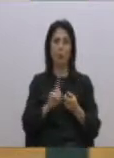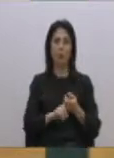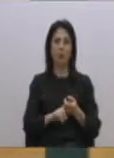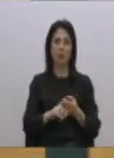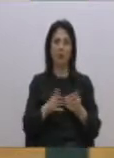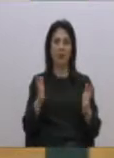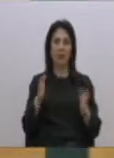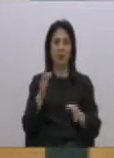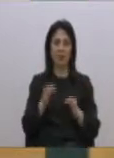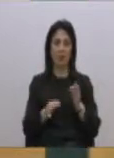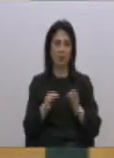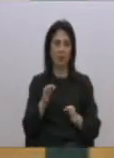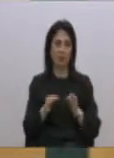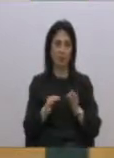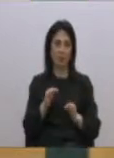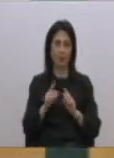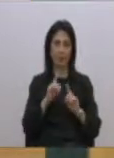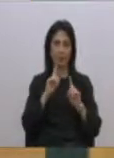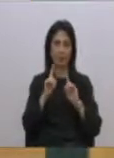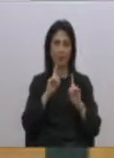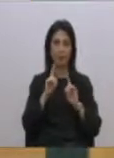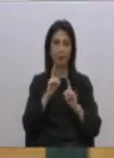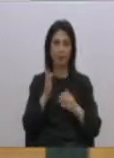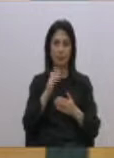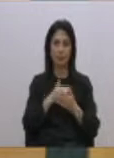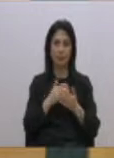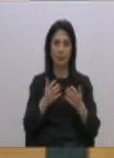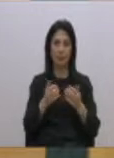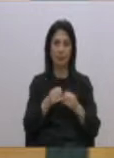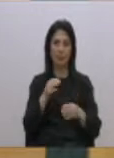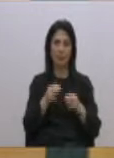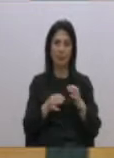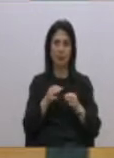პროცედურა სასამართლოს სხდომის შედეგად